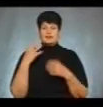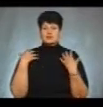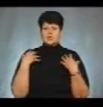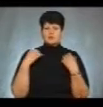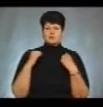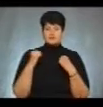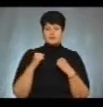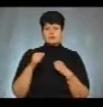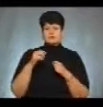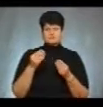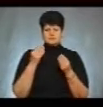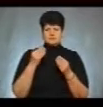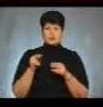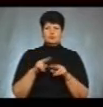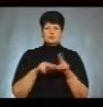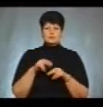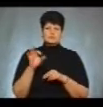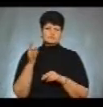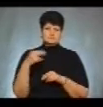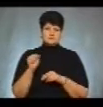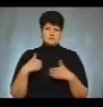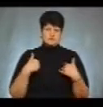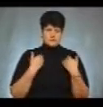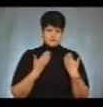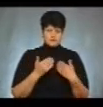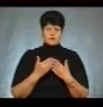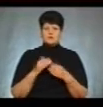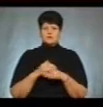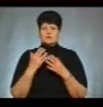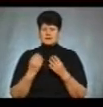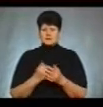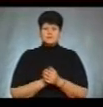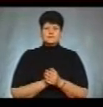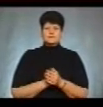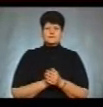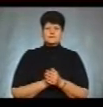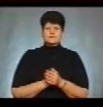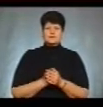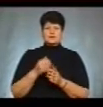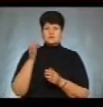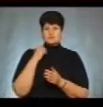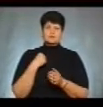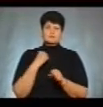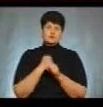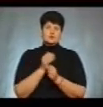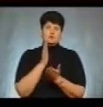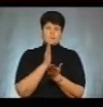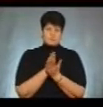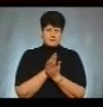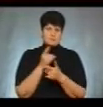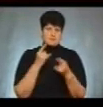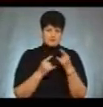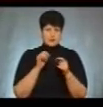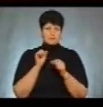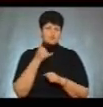будівництва Тернопільської облдержадміністрації. Я вас вітаю. Добрий день. Доброго дня. Нагадаю глядачам, що ми працюємо у прямому ефірі, тож ви